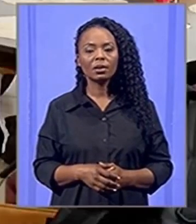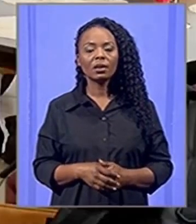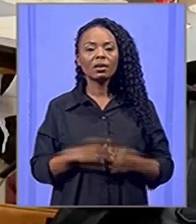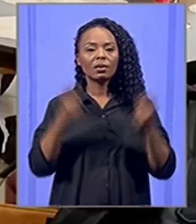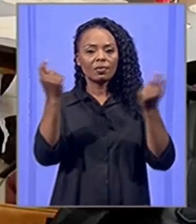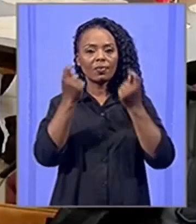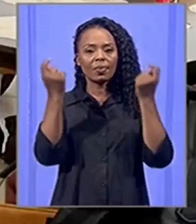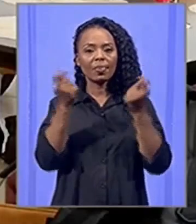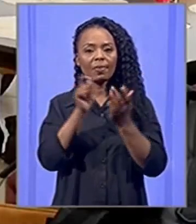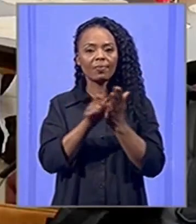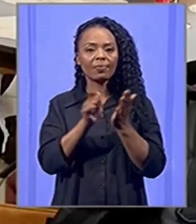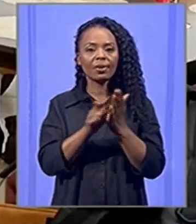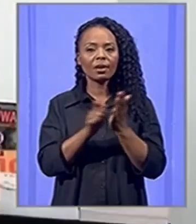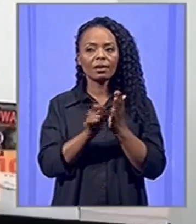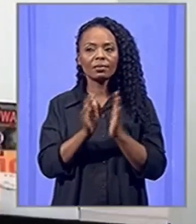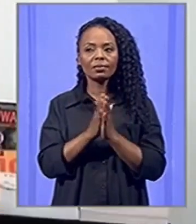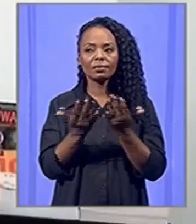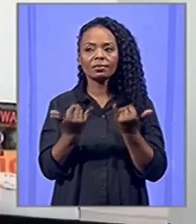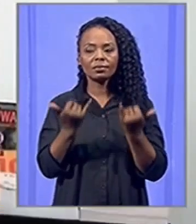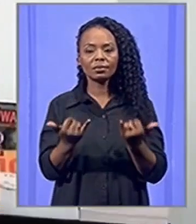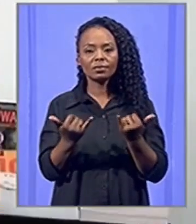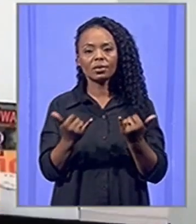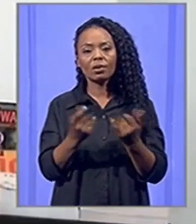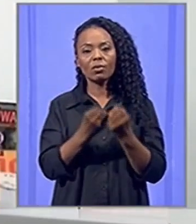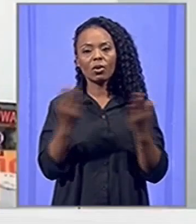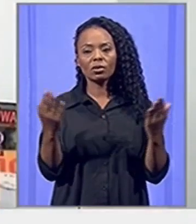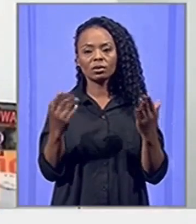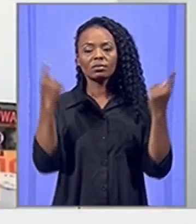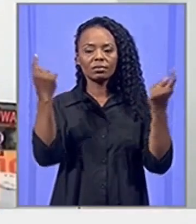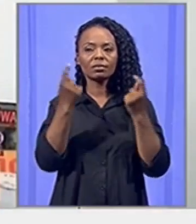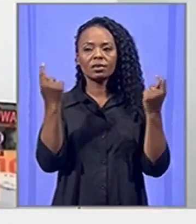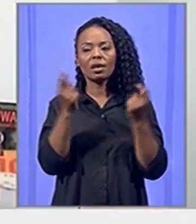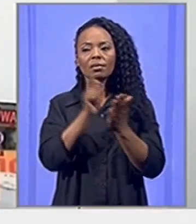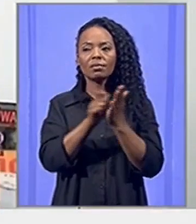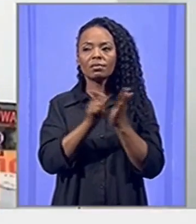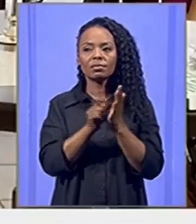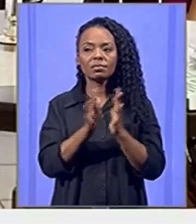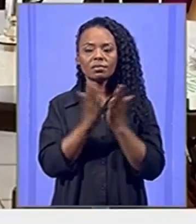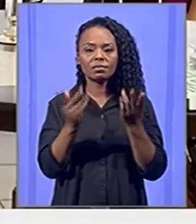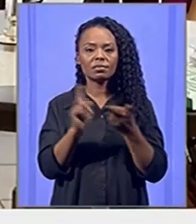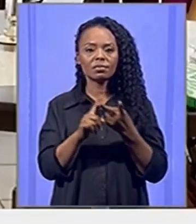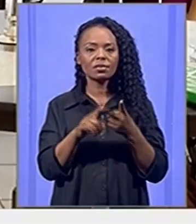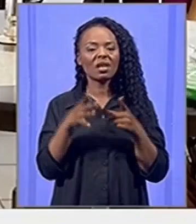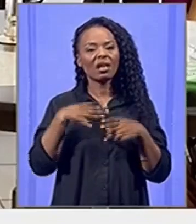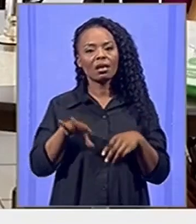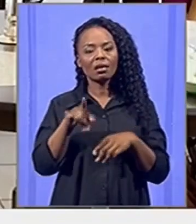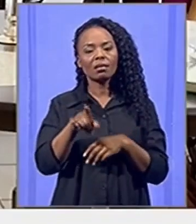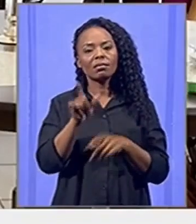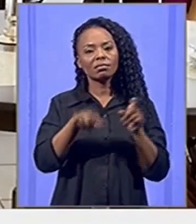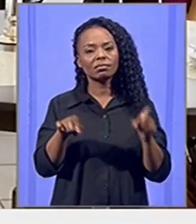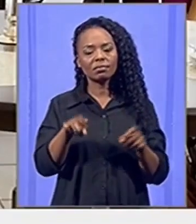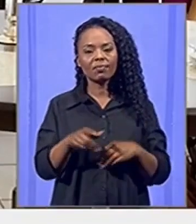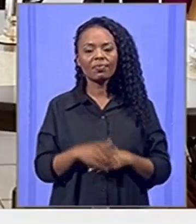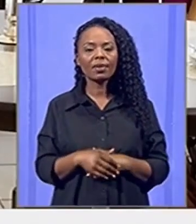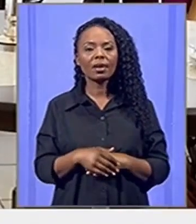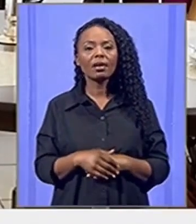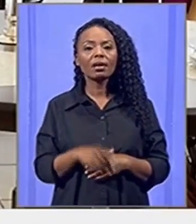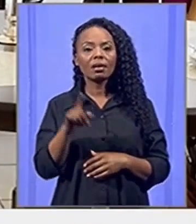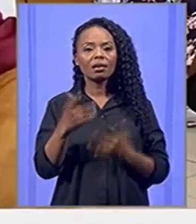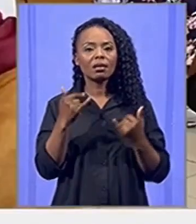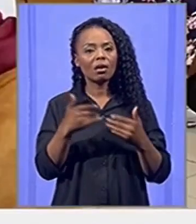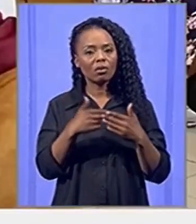barati ba dibuka. Mokete ona o kopantse bangodi baphatlalatsi le barati ba dibuka nqa e lengwe o botsi menyetla